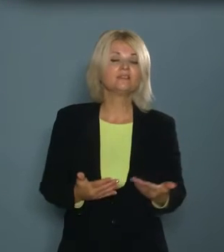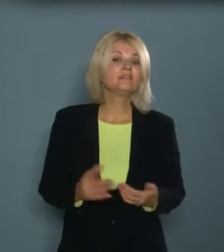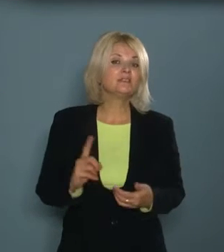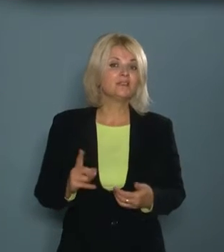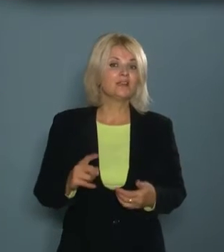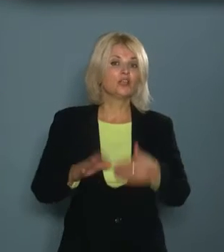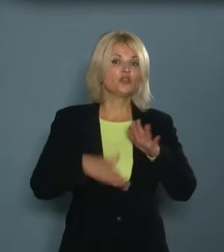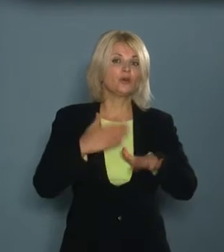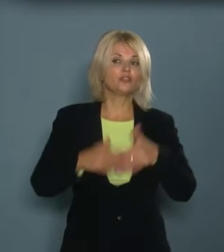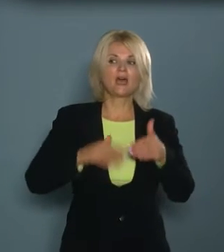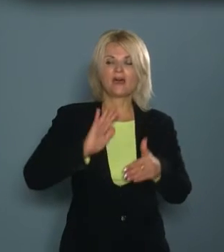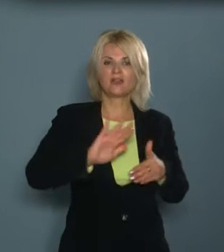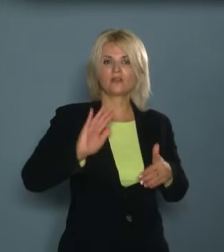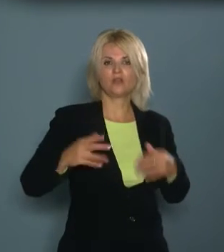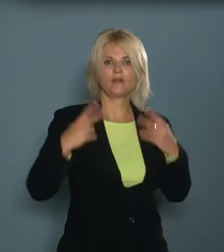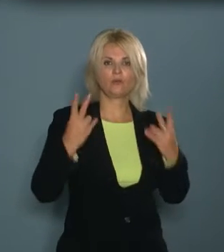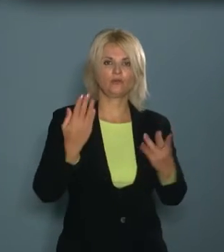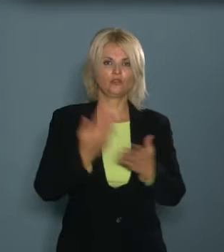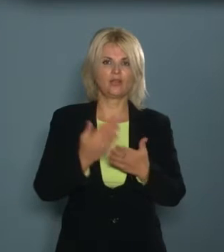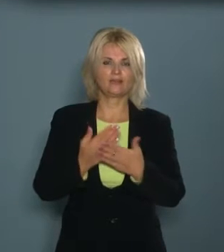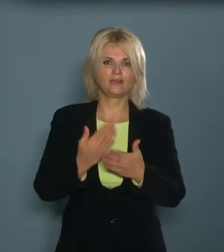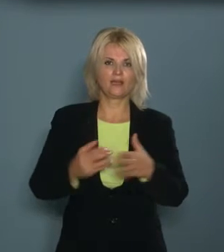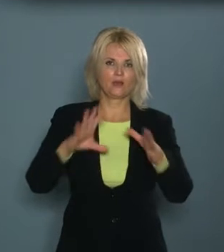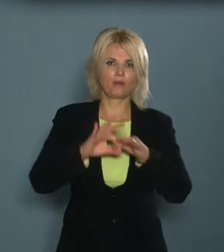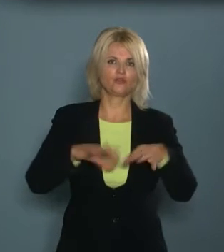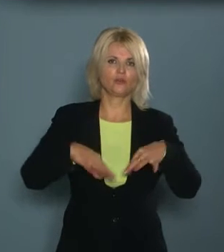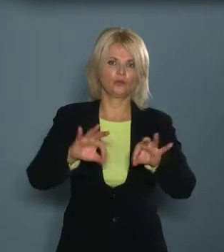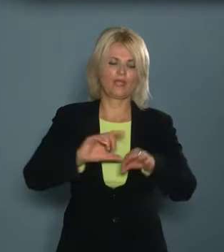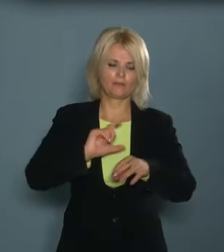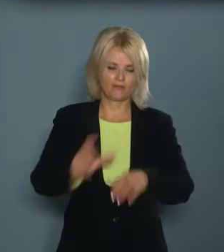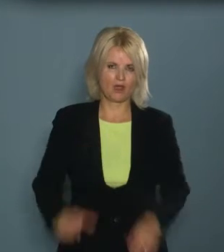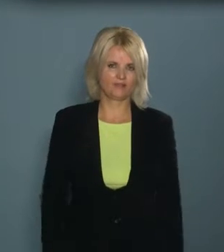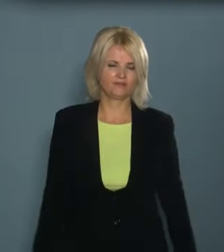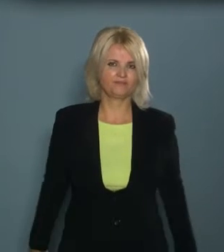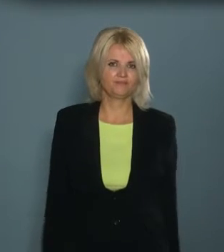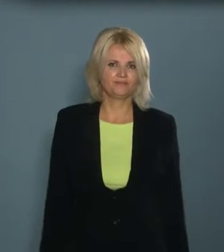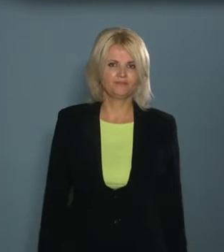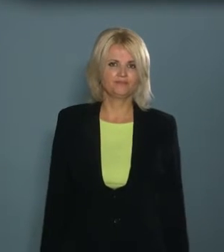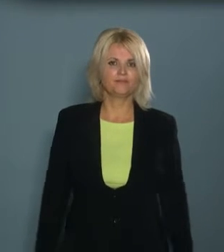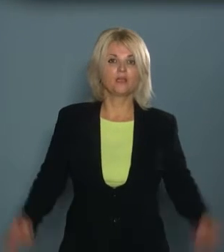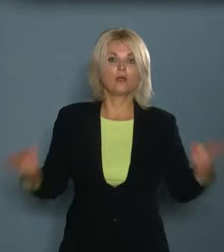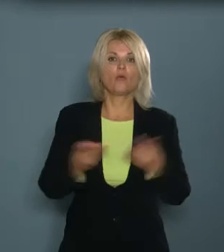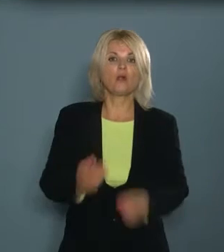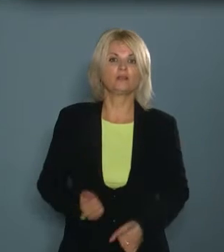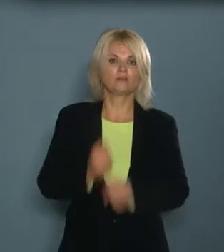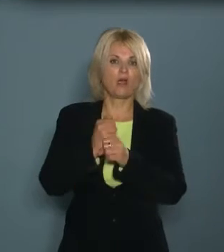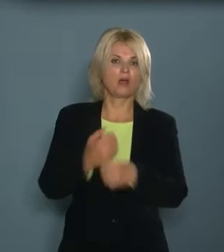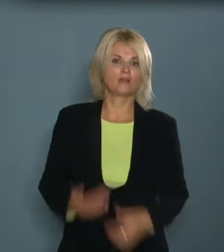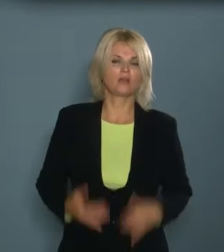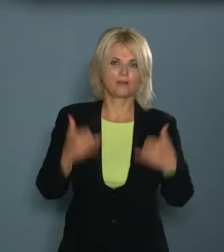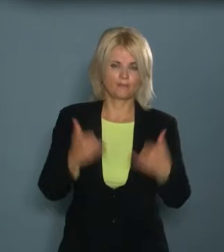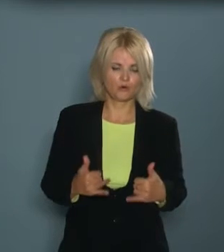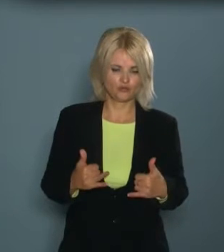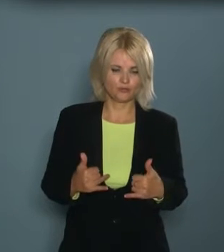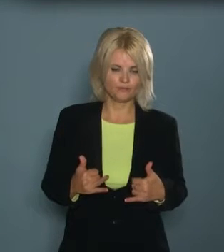de a soroksáriaknak fontos lenne a kapcsolódó ügyek miatt. Hol tartanak? Hát most jelenleg ott tartunk,